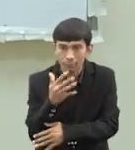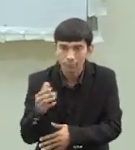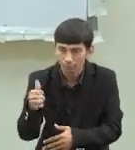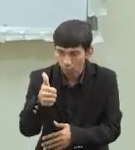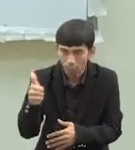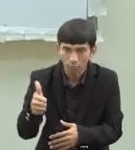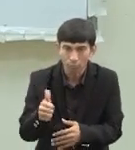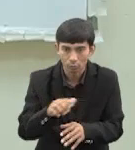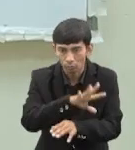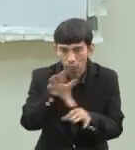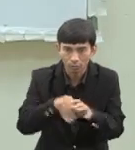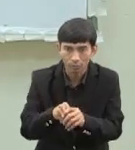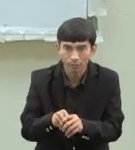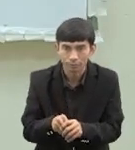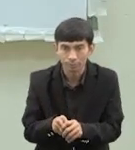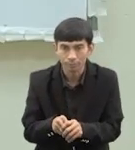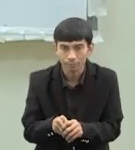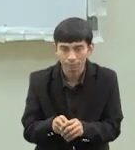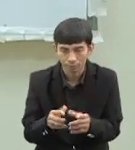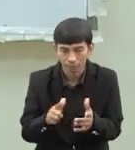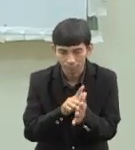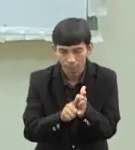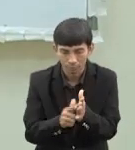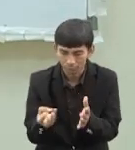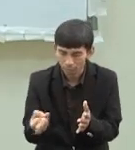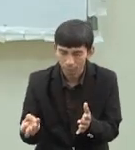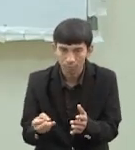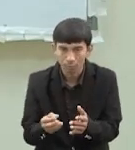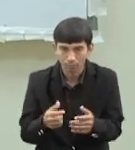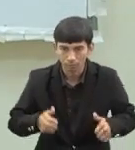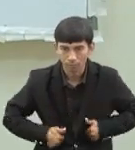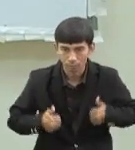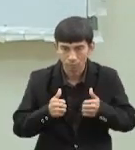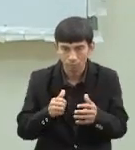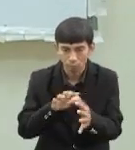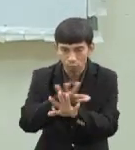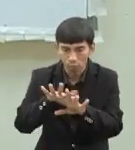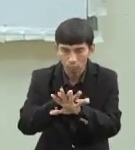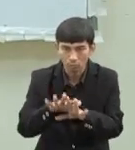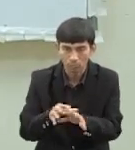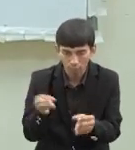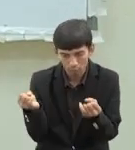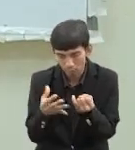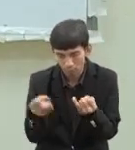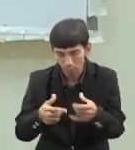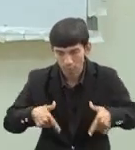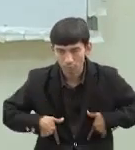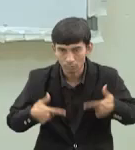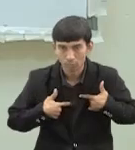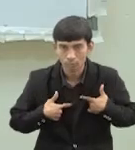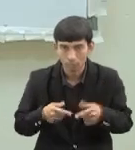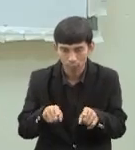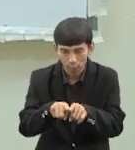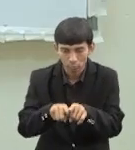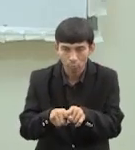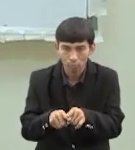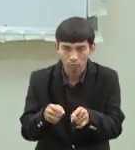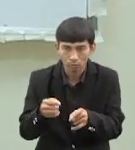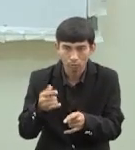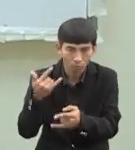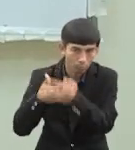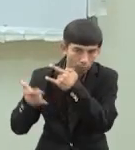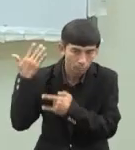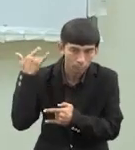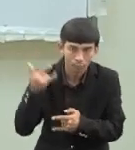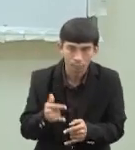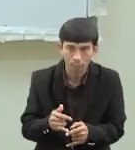tư tì. Chôn chiết phía tạch ruộng mùl mì. Chân chấm chi vi trập đồn tà.